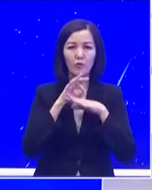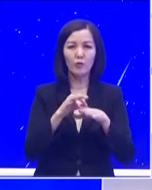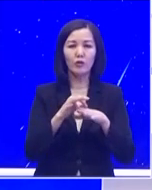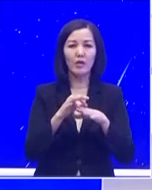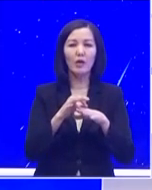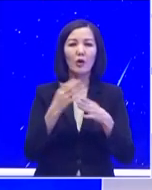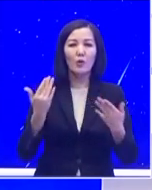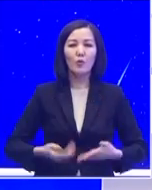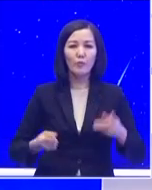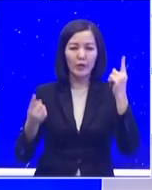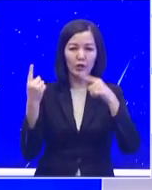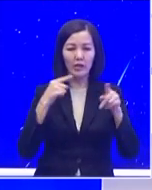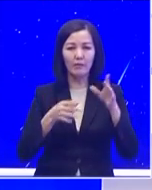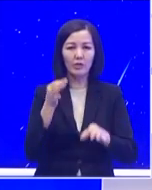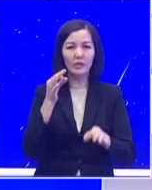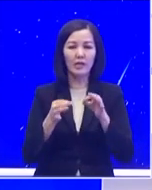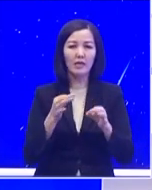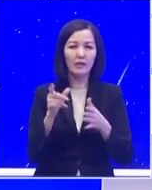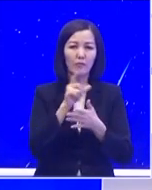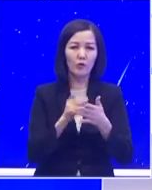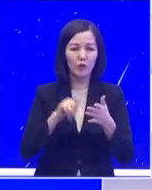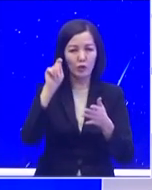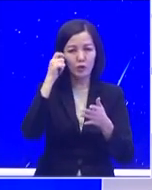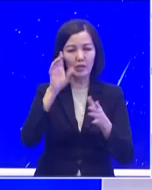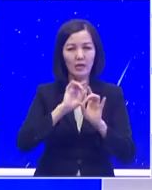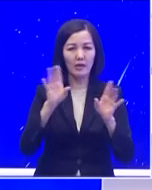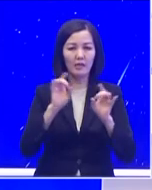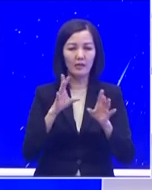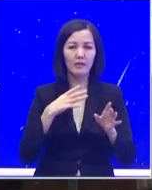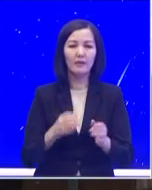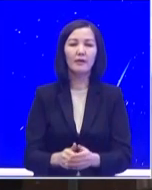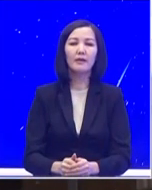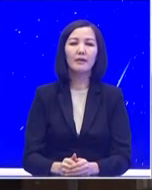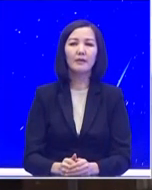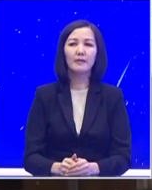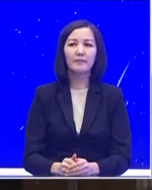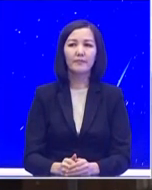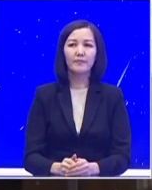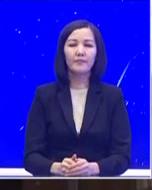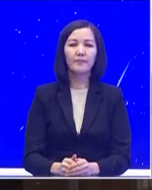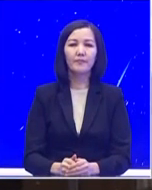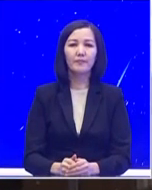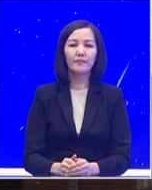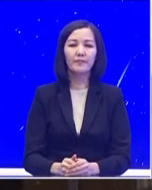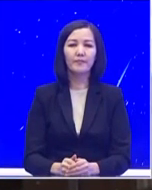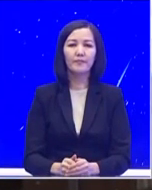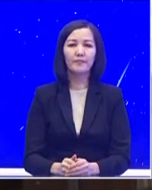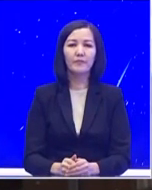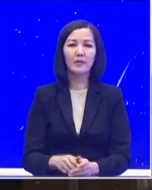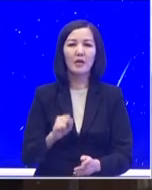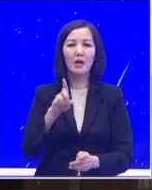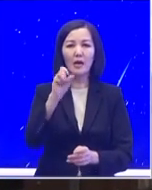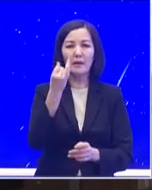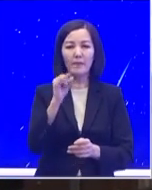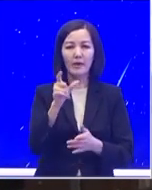Онда ағартушының өмірі мен шығармашылығы талқыланып, бөлімдері жатқа оқылды. Керегіз боз балаға таланттылық, әр